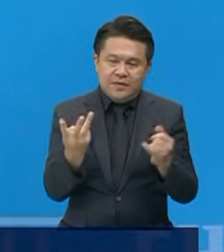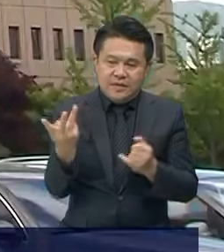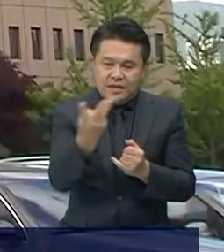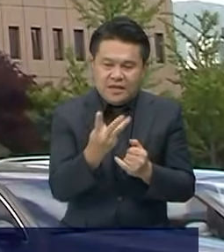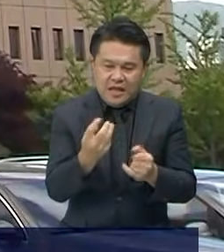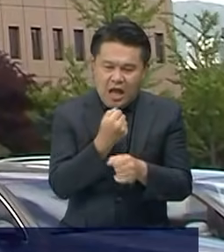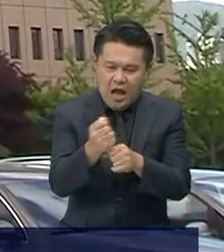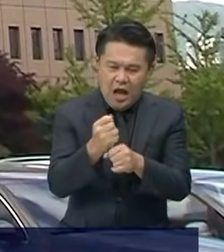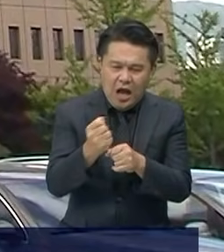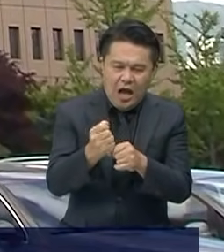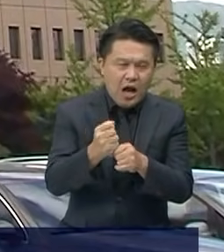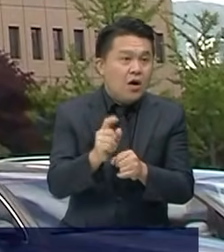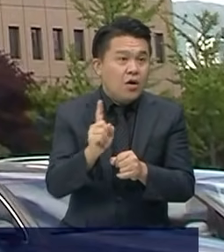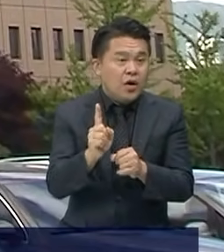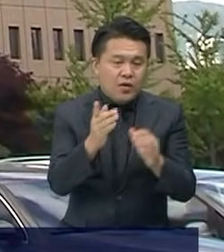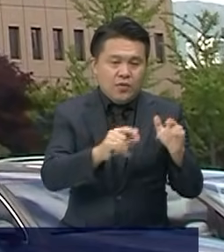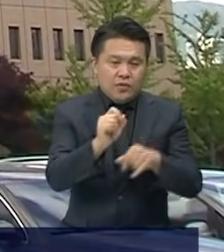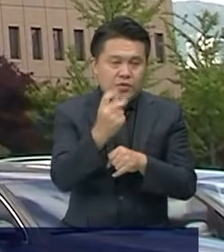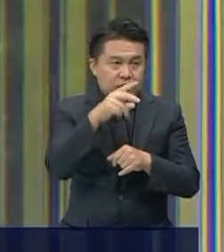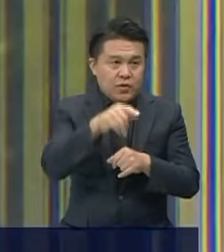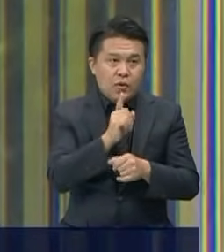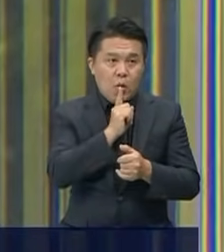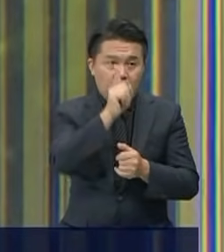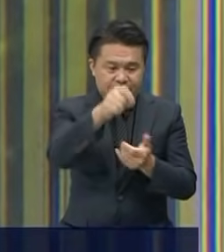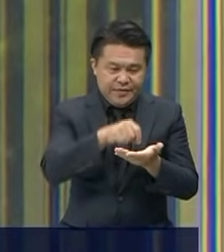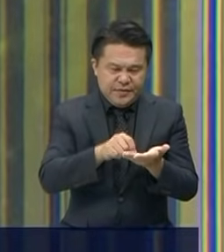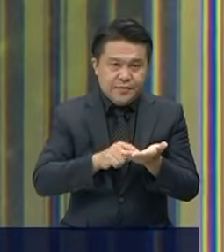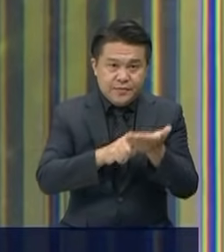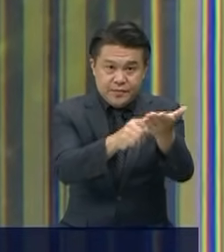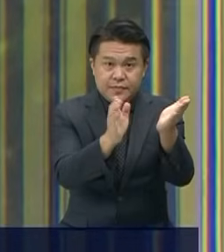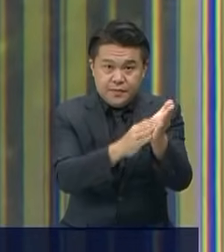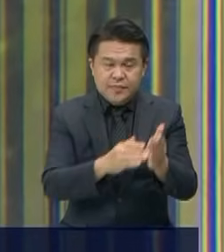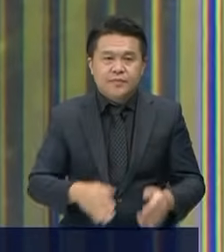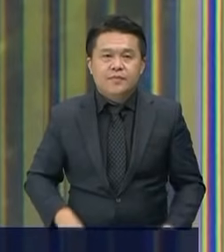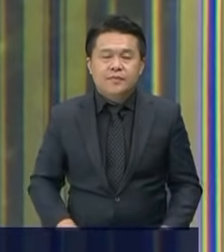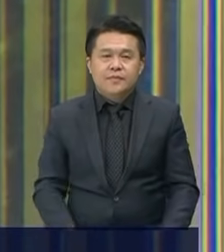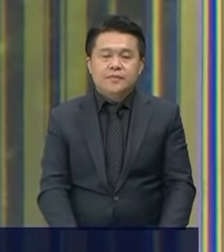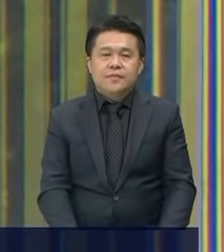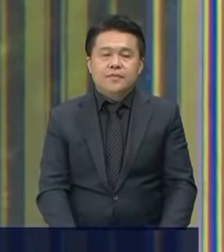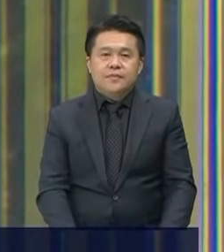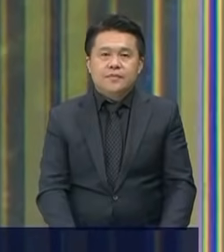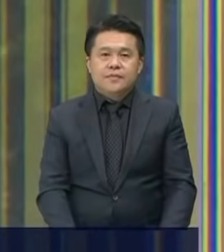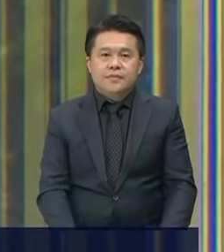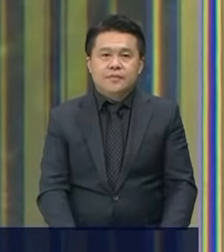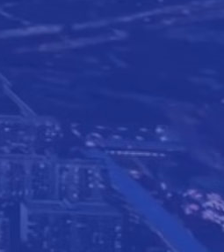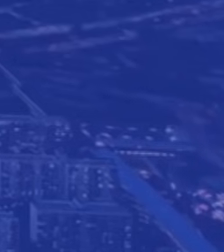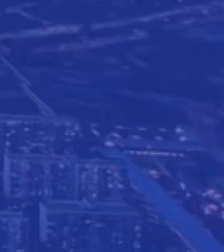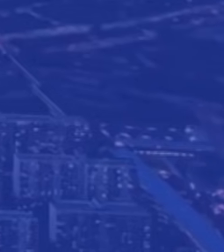모의했다며 공수처에 고발장을 제출했습니다. SBS 정윤식입니다.